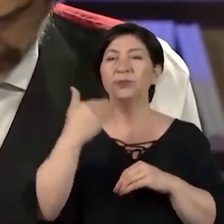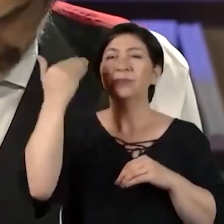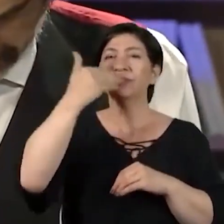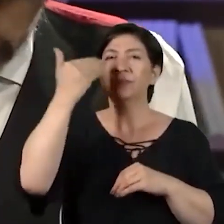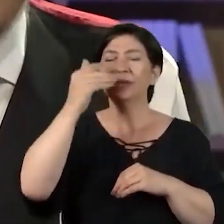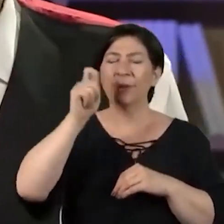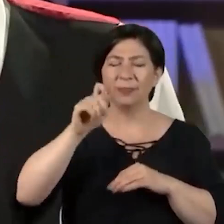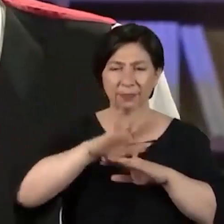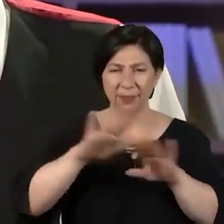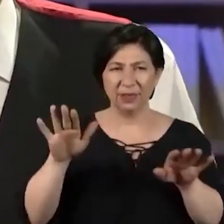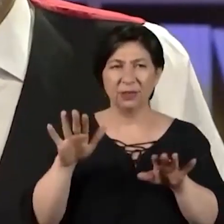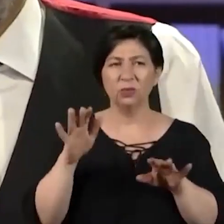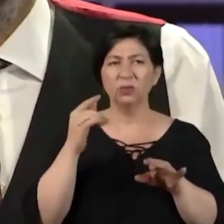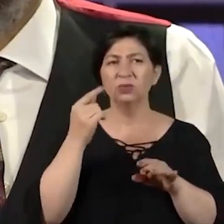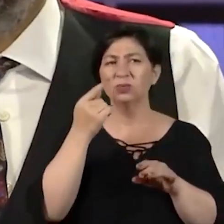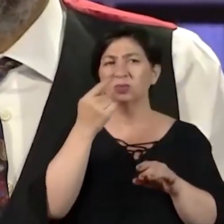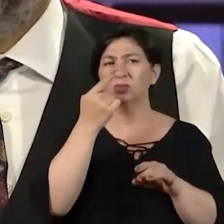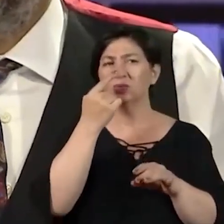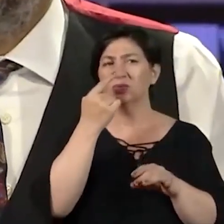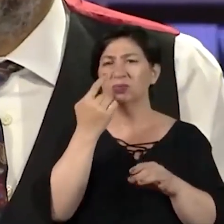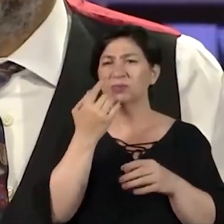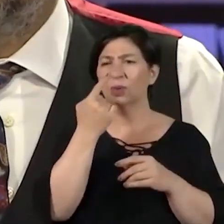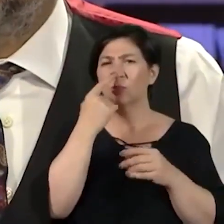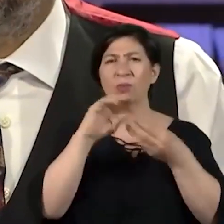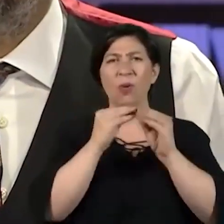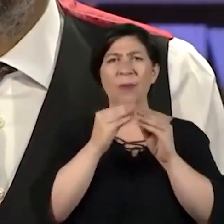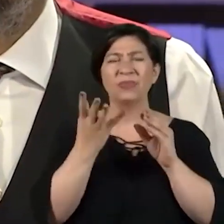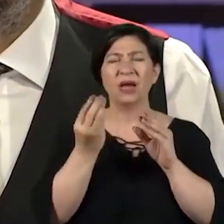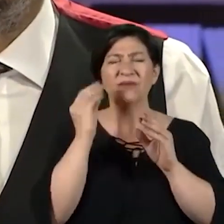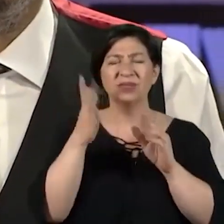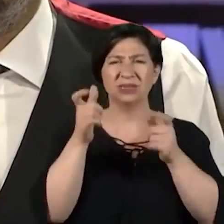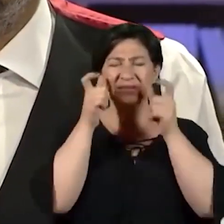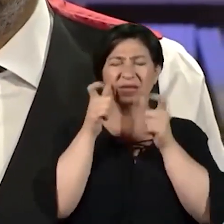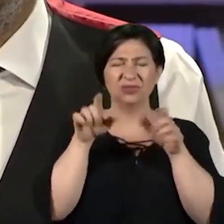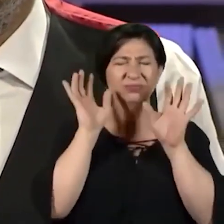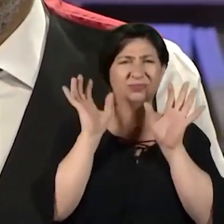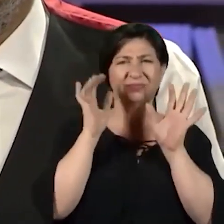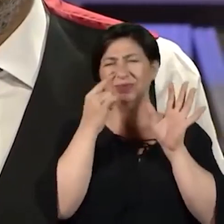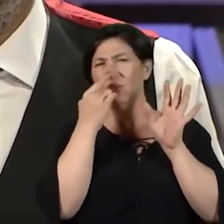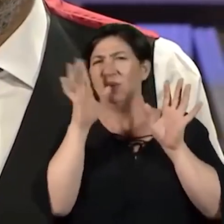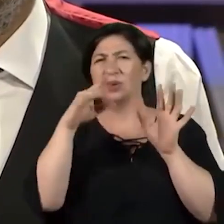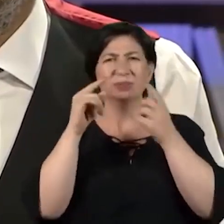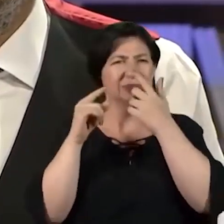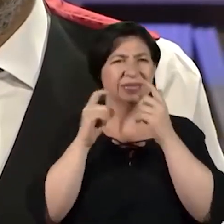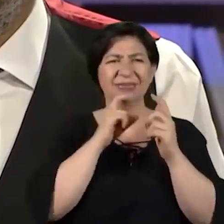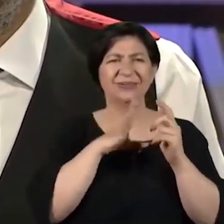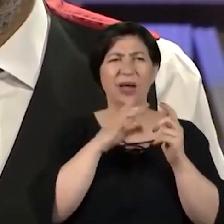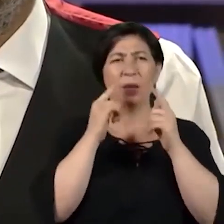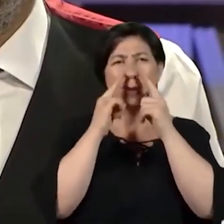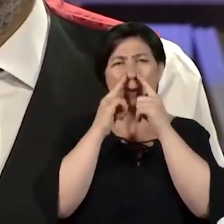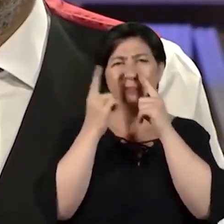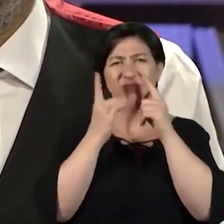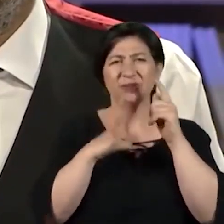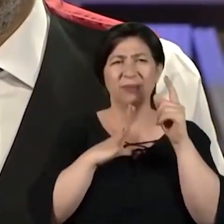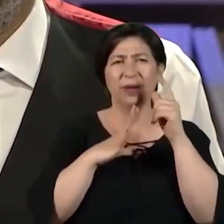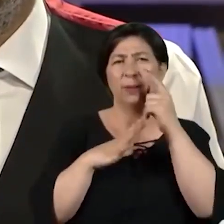Estetik yaptırdıktan sonra burnumdaki kusurlar daha çok dikkat etmeye başladım. Yani burnumun şurasında bir